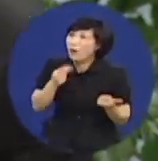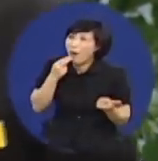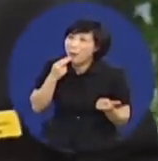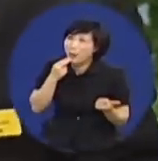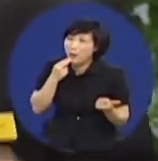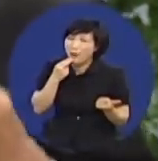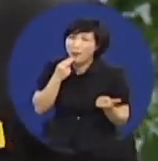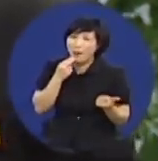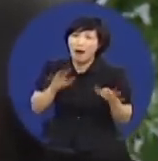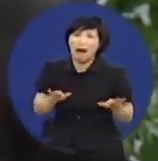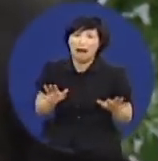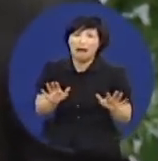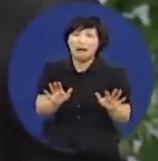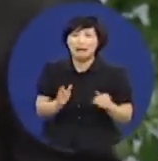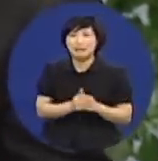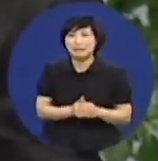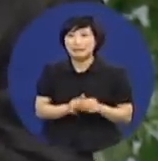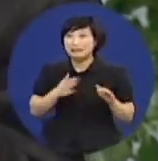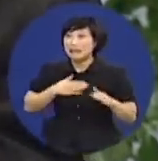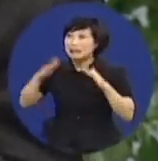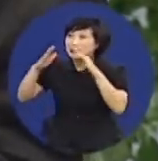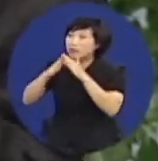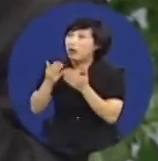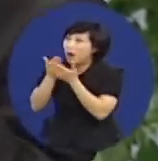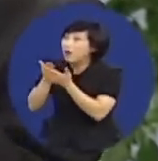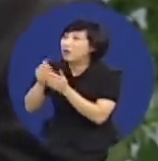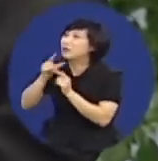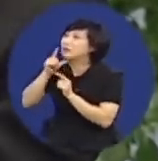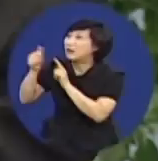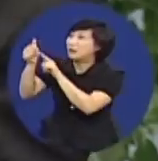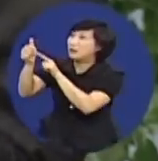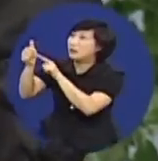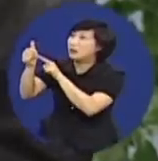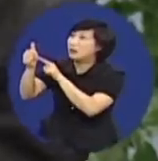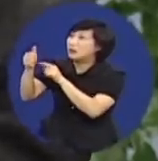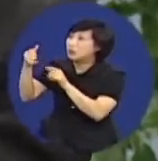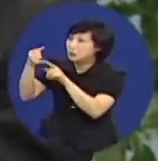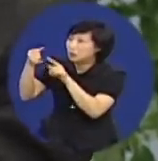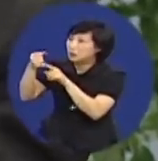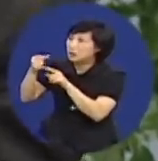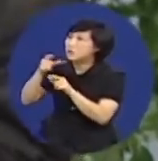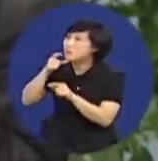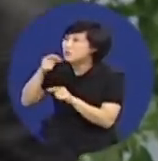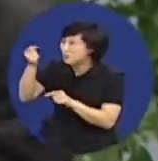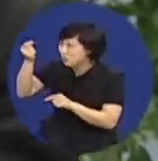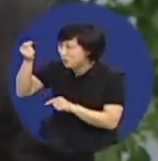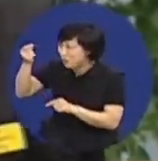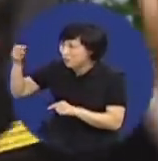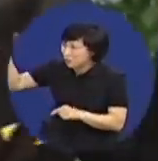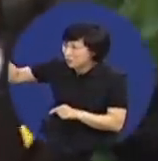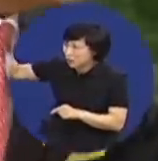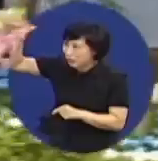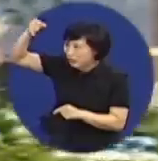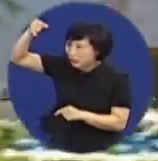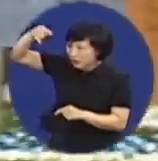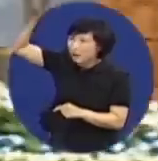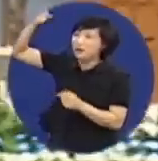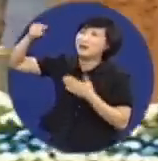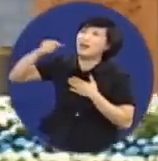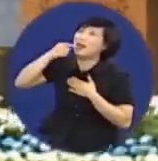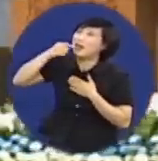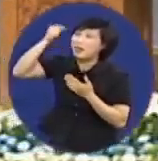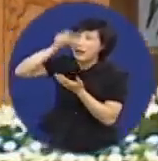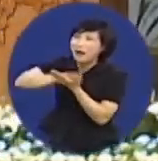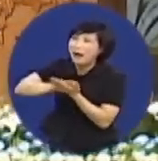死にたくても死ねません。だから、私の家で物乞いをしていたラザロを遣わして、指先